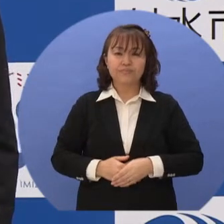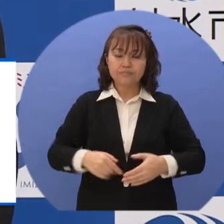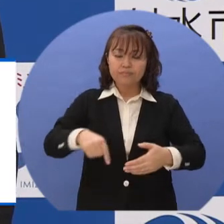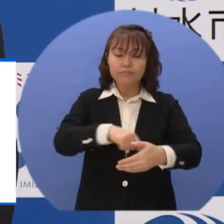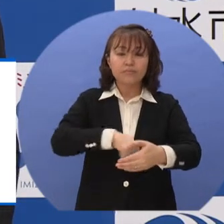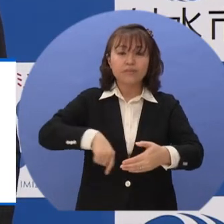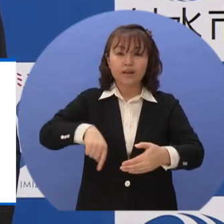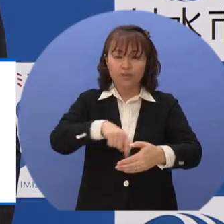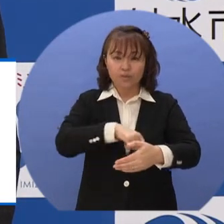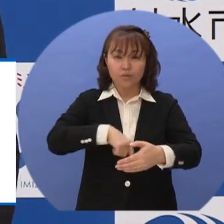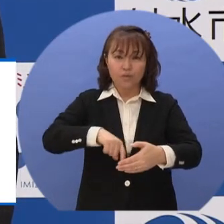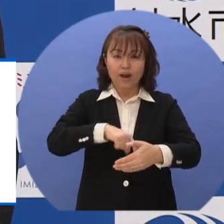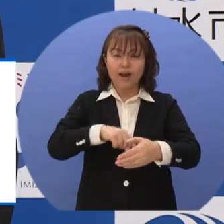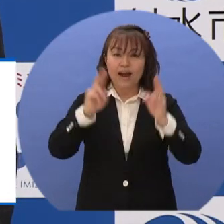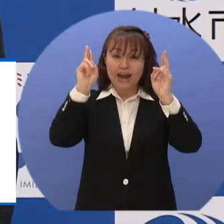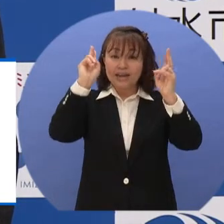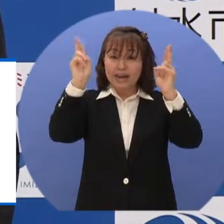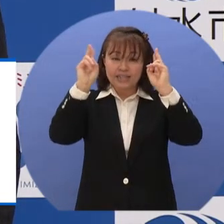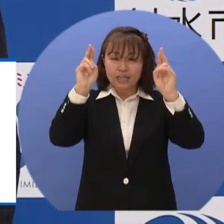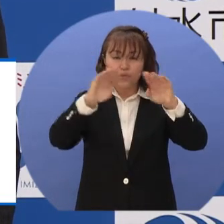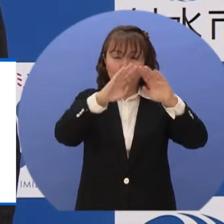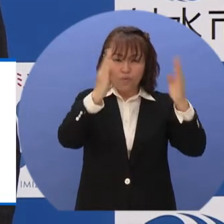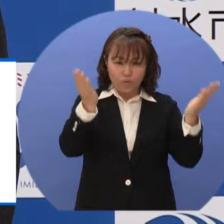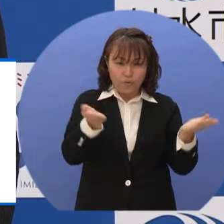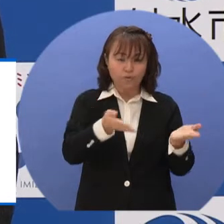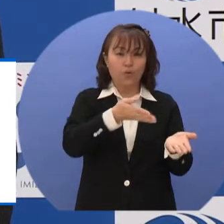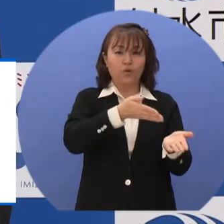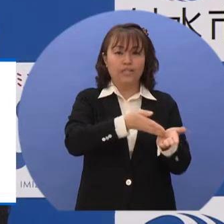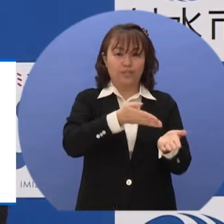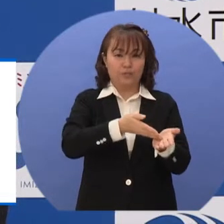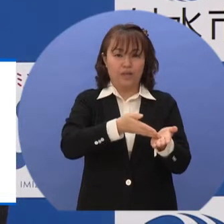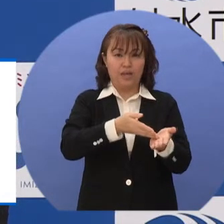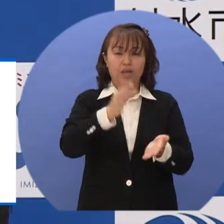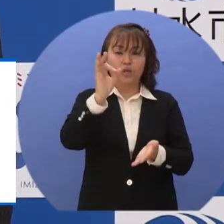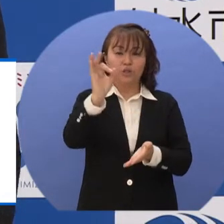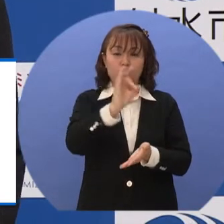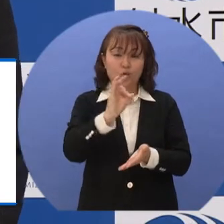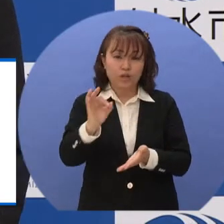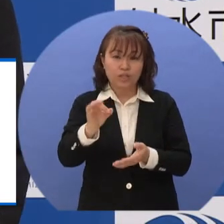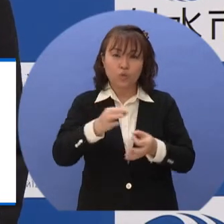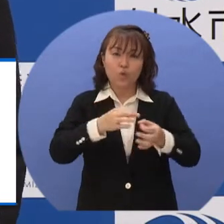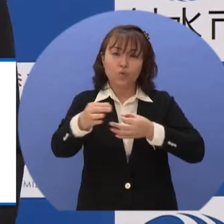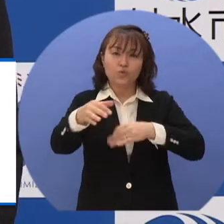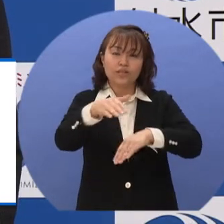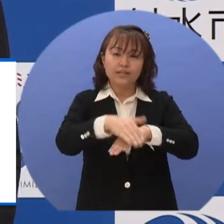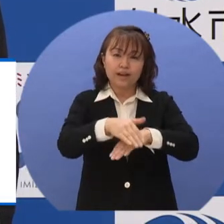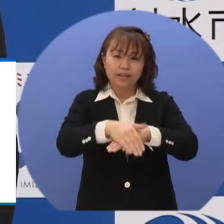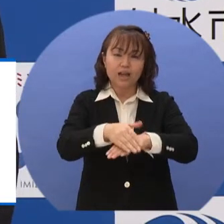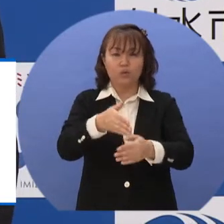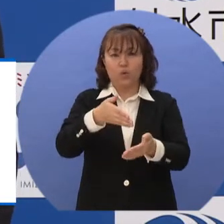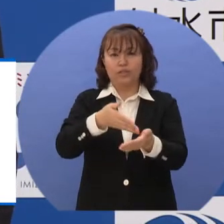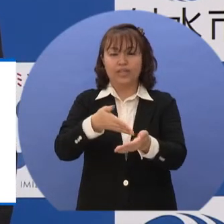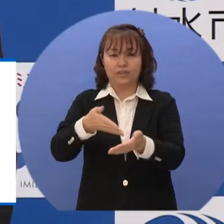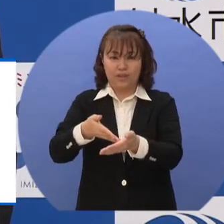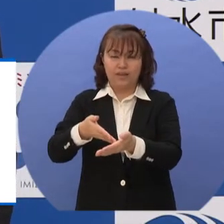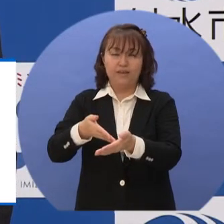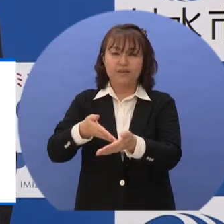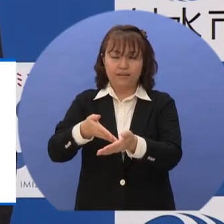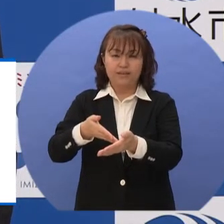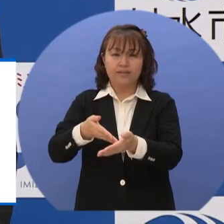内容につきましては会社概要の説明え商品戦略の説明えこれら